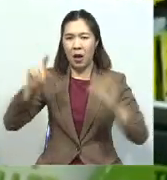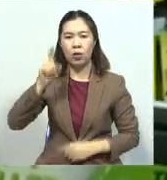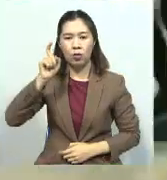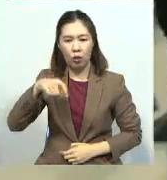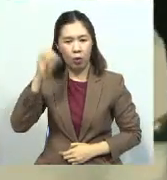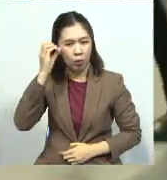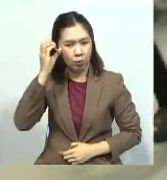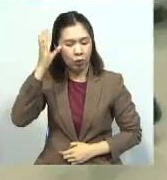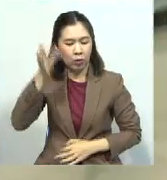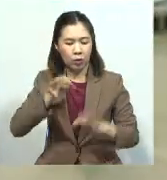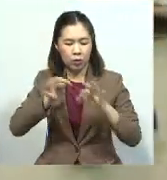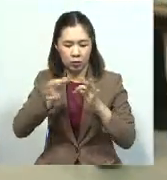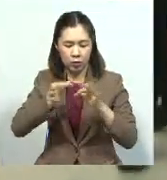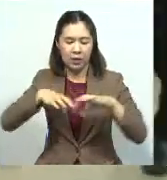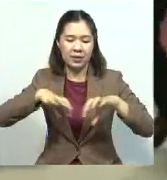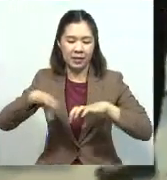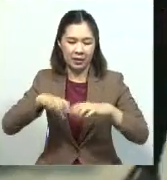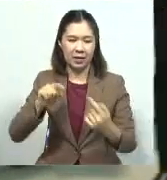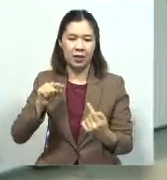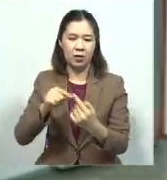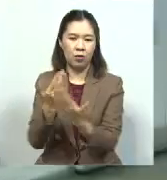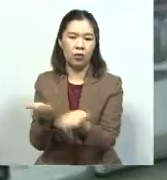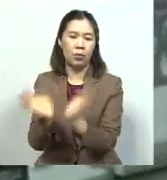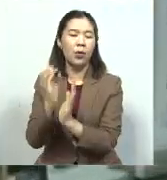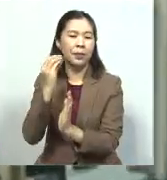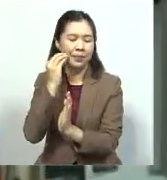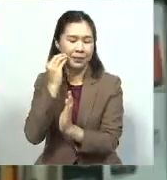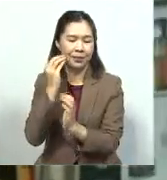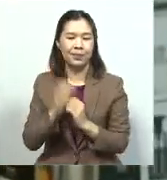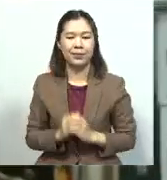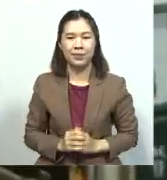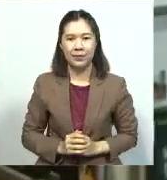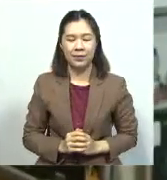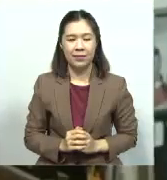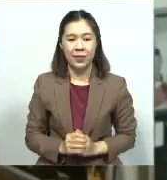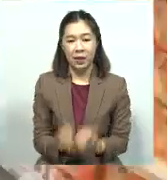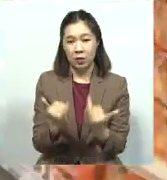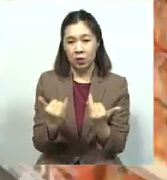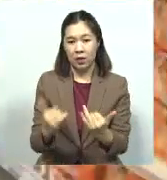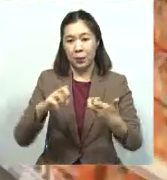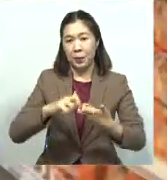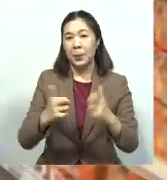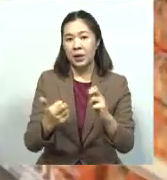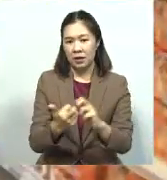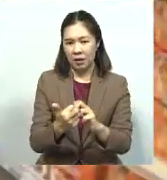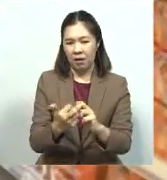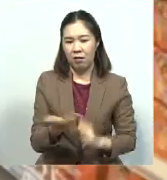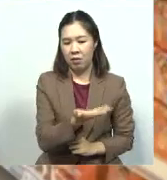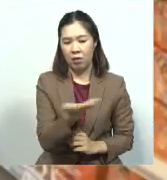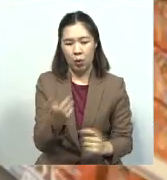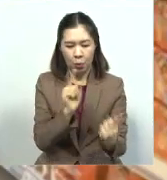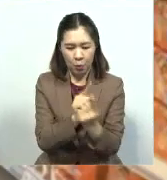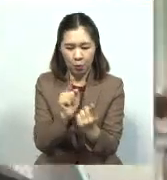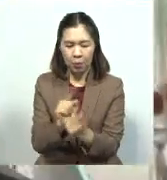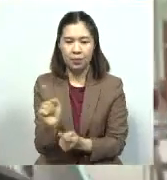ความรู้ในการบริหารจัดการทางการเงินแต่ครัวเรือนอย่างต่อเนื่องซ ึ่ งต้องบอกว่าตอนนี้ปัญหาหลักๆหลายคนเจอนะครับ